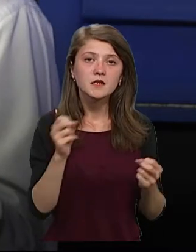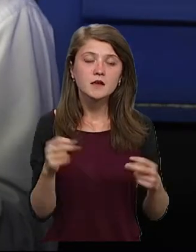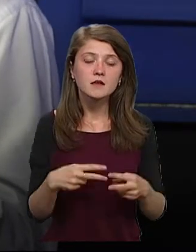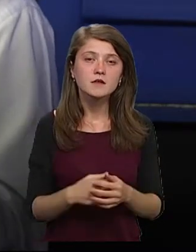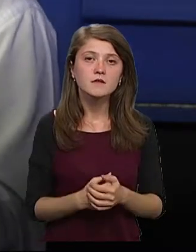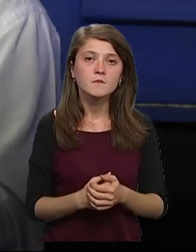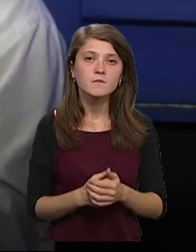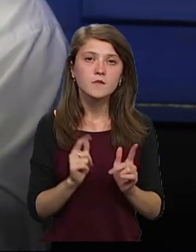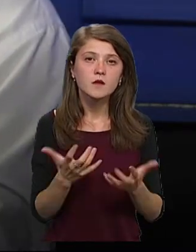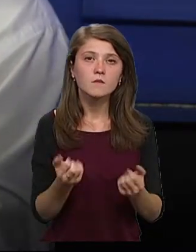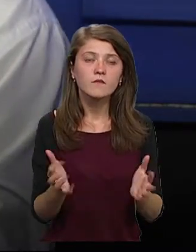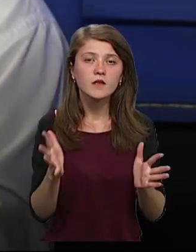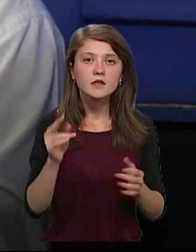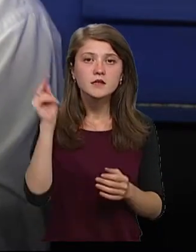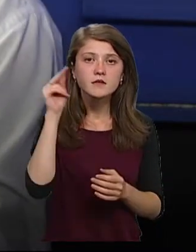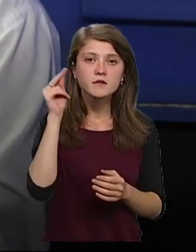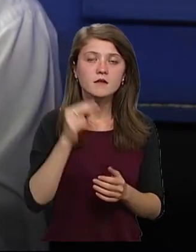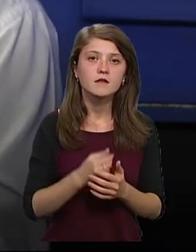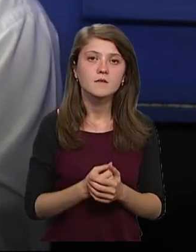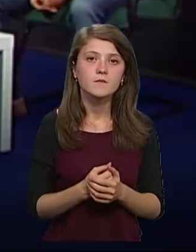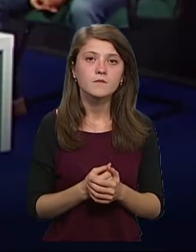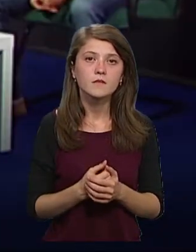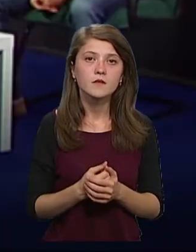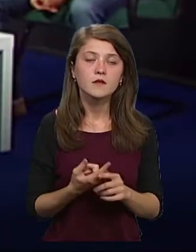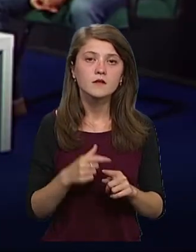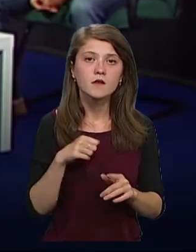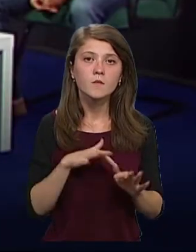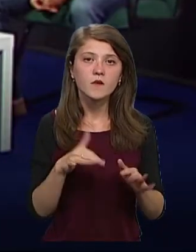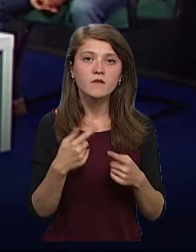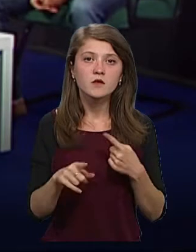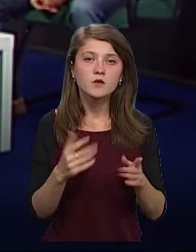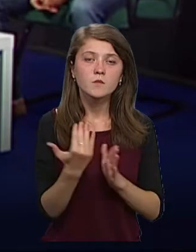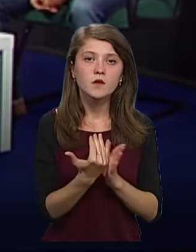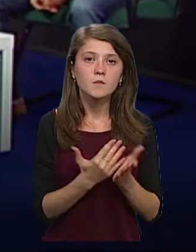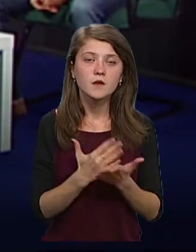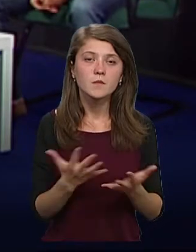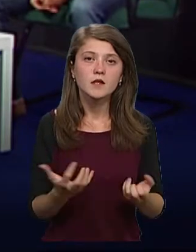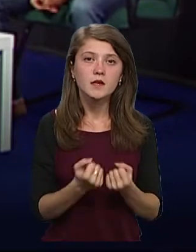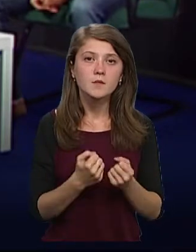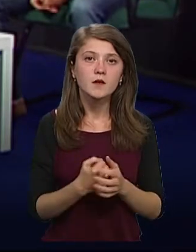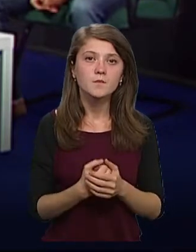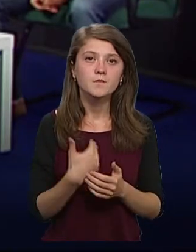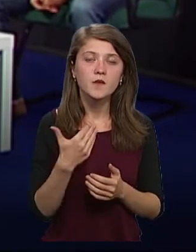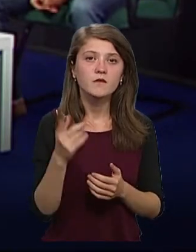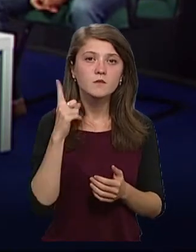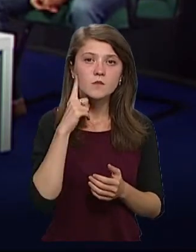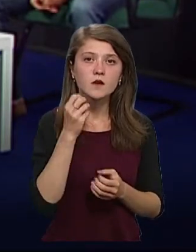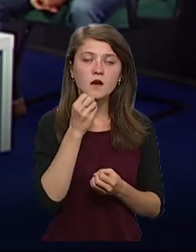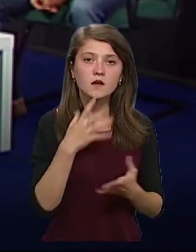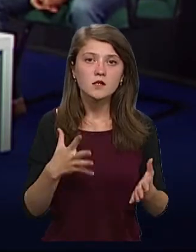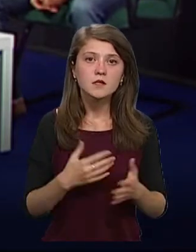сьогодні отримують дійсно колосальні знання і в центрі розвитку місцевого середування, і в інших програмах та далі підтримку. Я вас це почув. Добре.